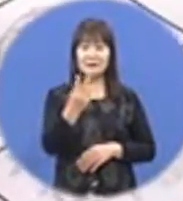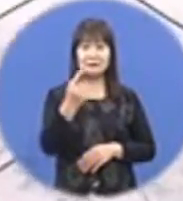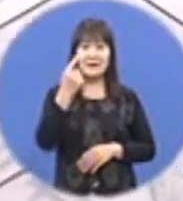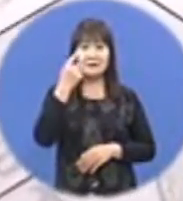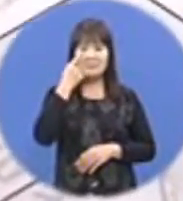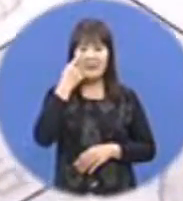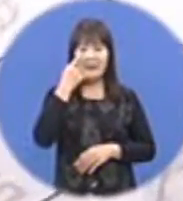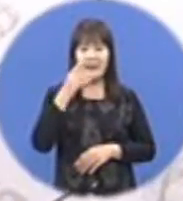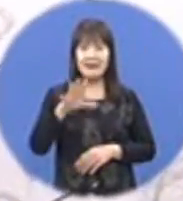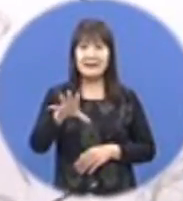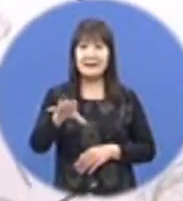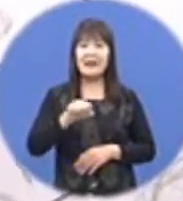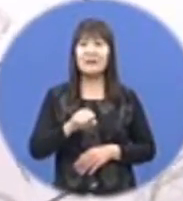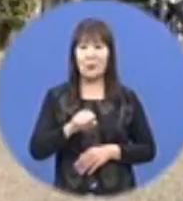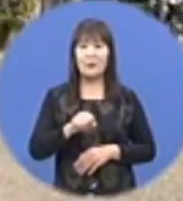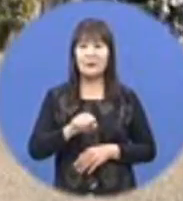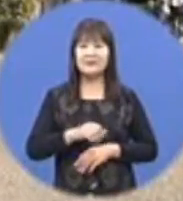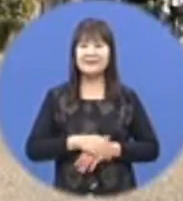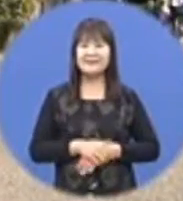をゲット